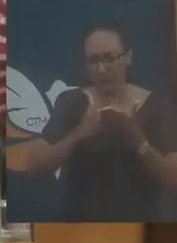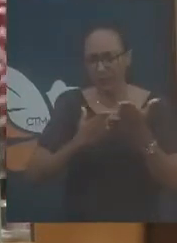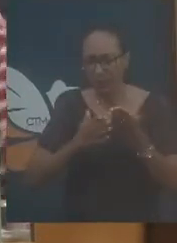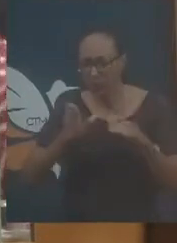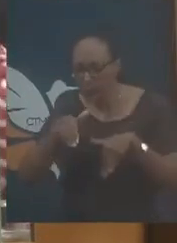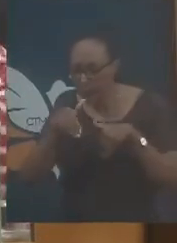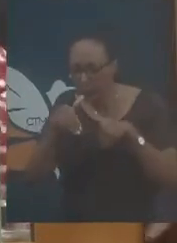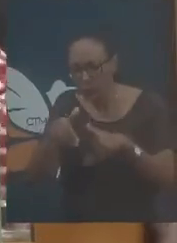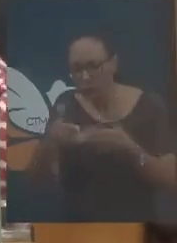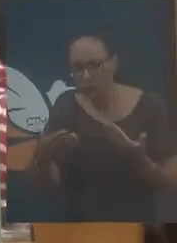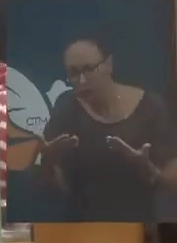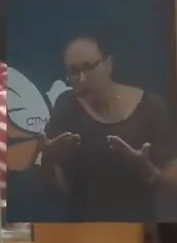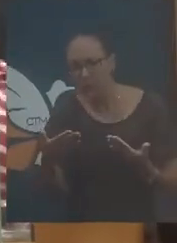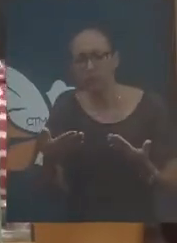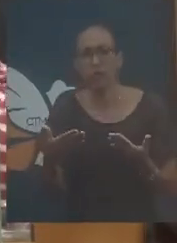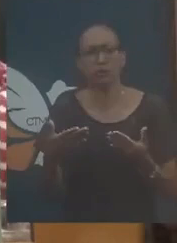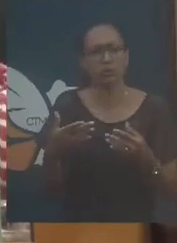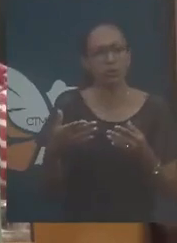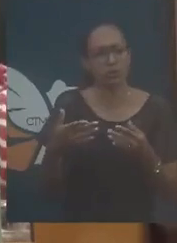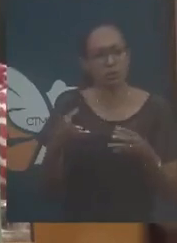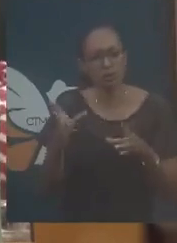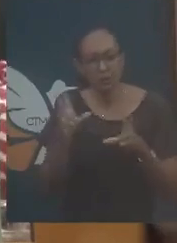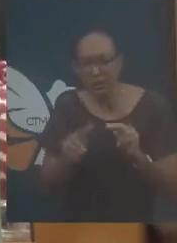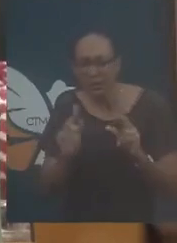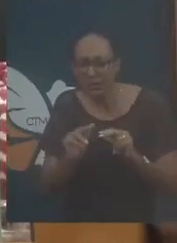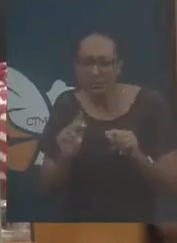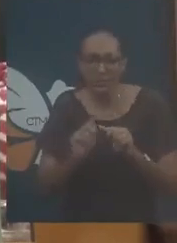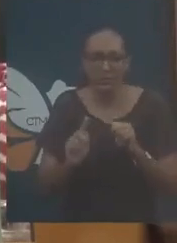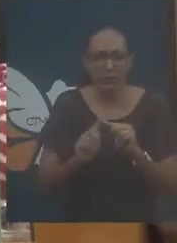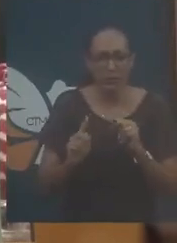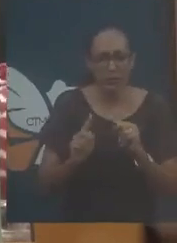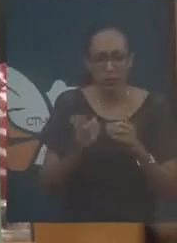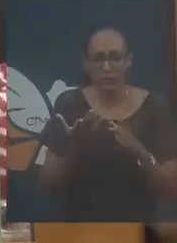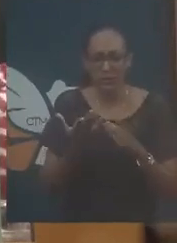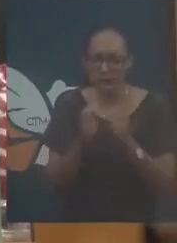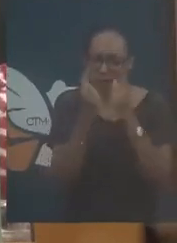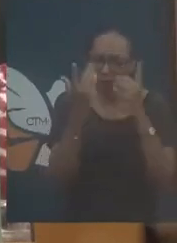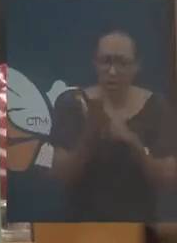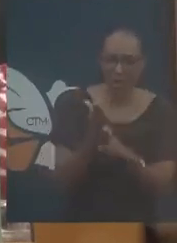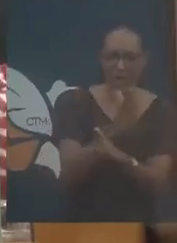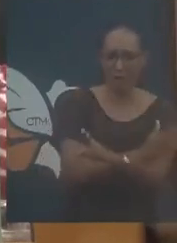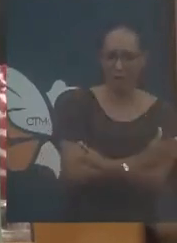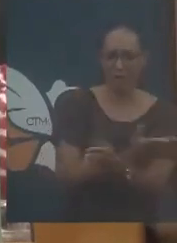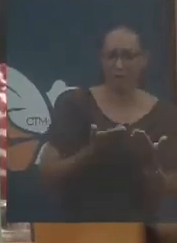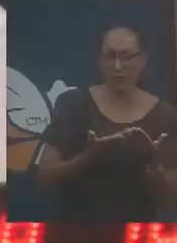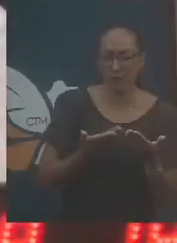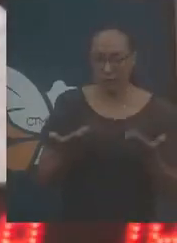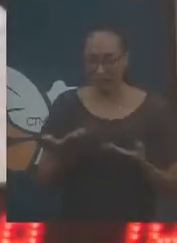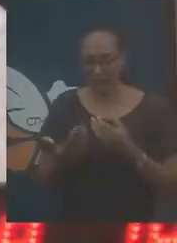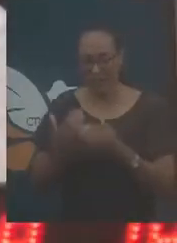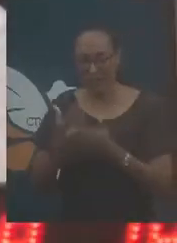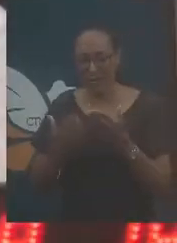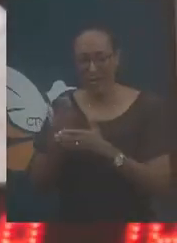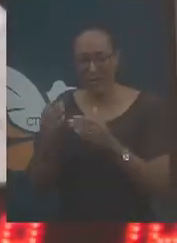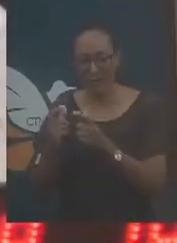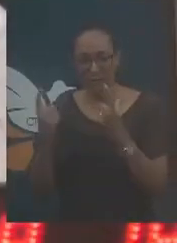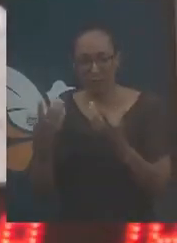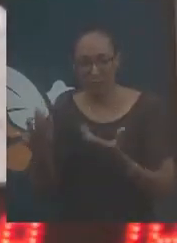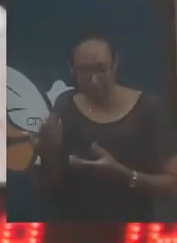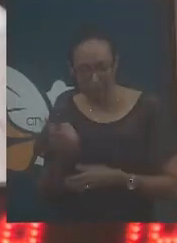passées sur la mandature précédente pour expliquer la situation dans laquelle vous êtes à mi-mandat. Il y a un collègue qui a